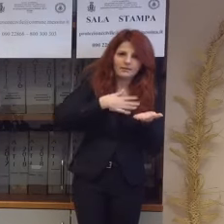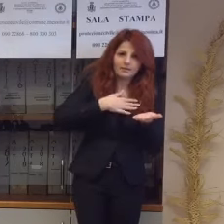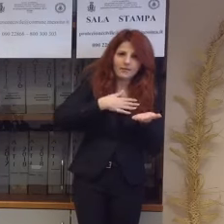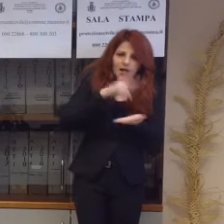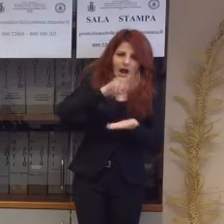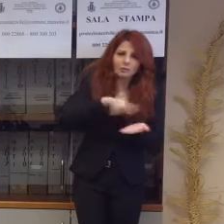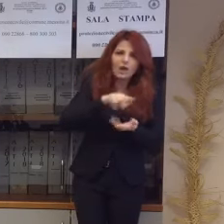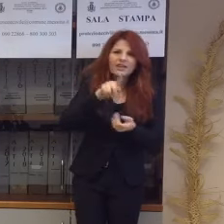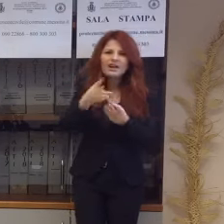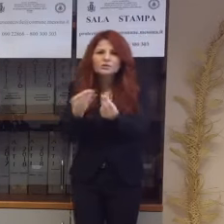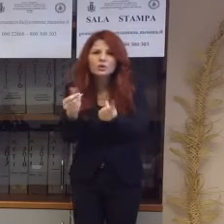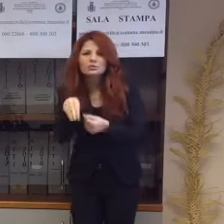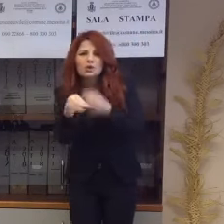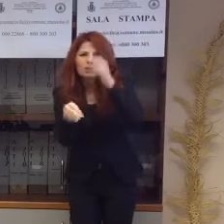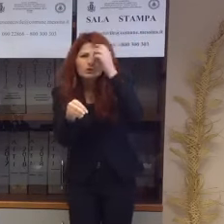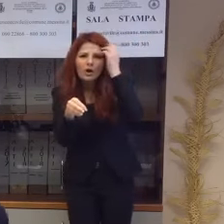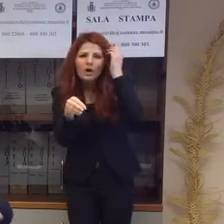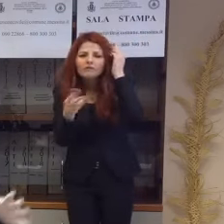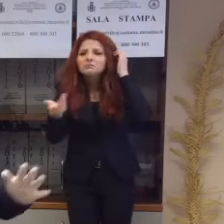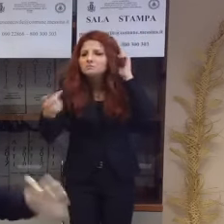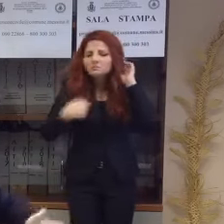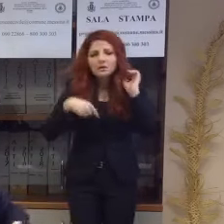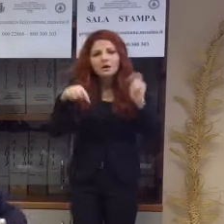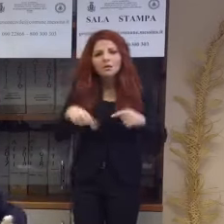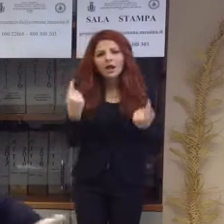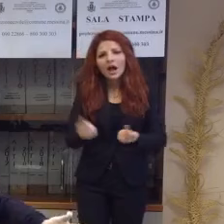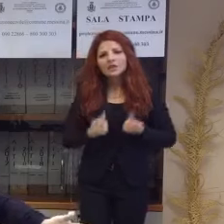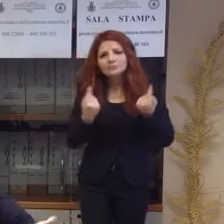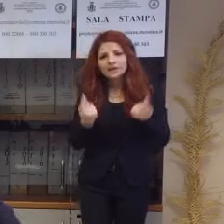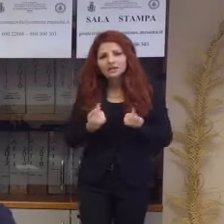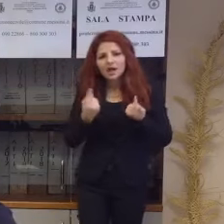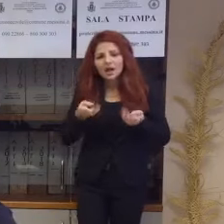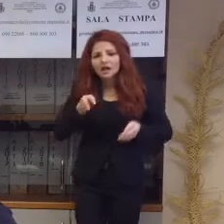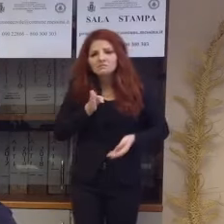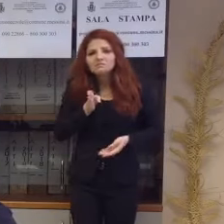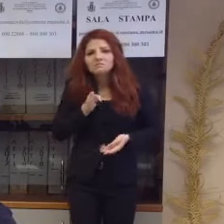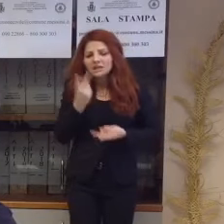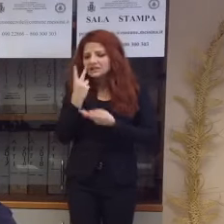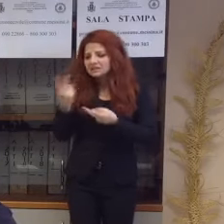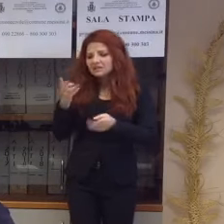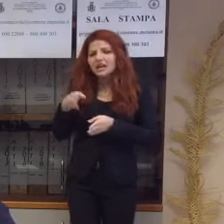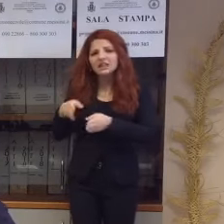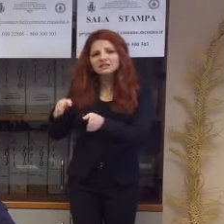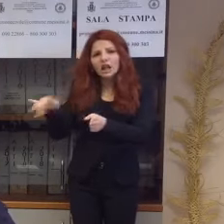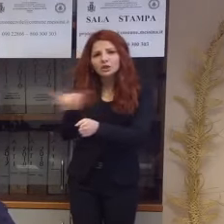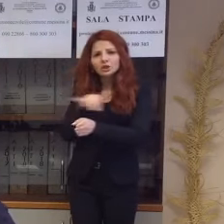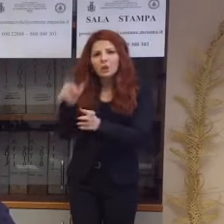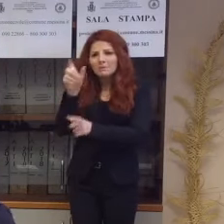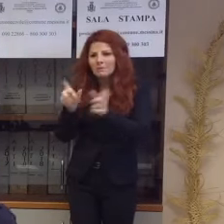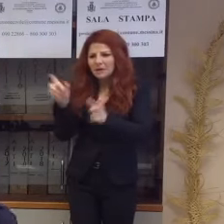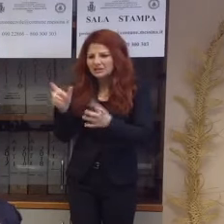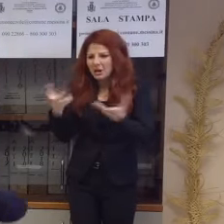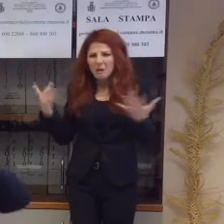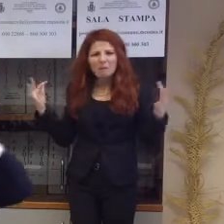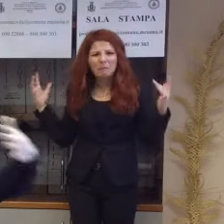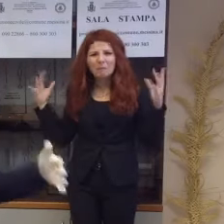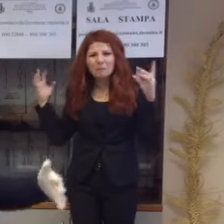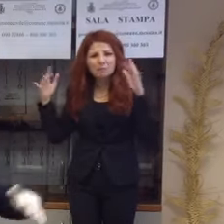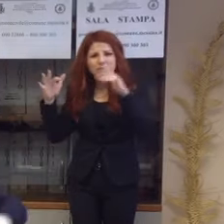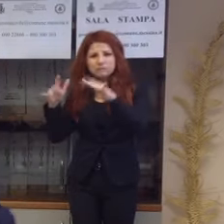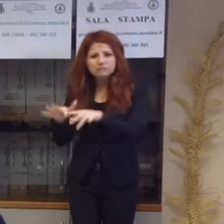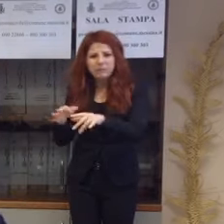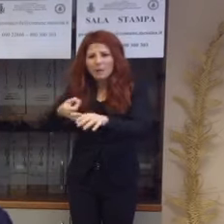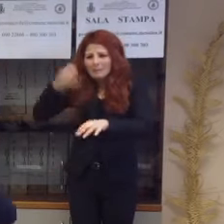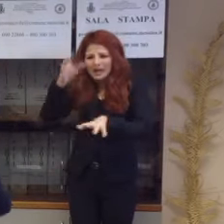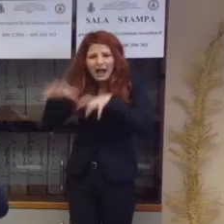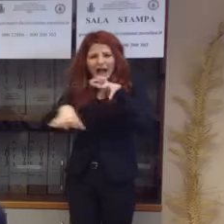giorno, li potete verificare, viaggiano come le bestie. Altro che assembramenti. Tutto questo perché